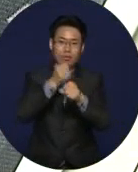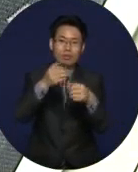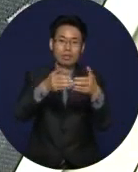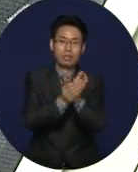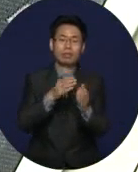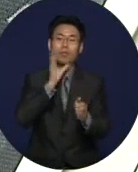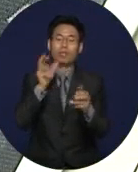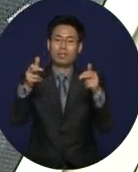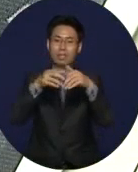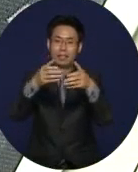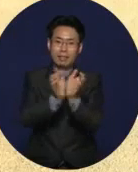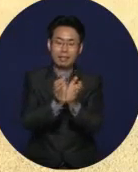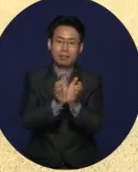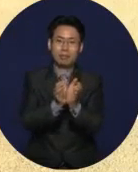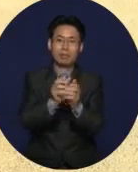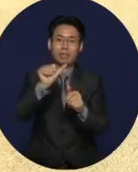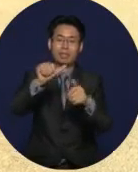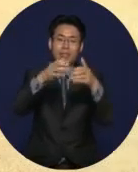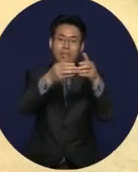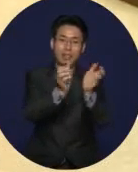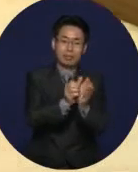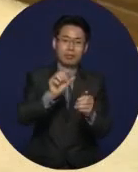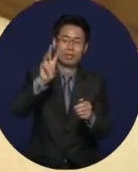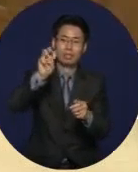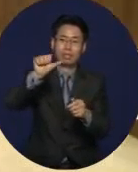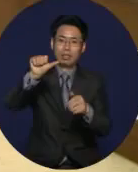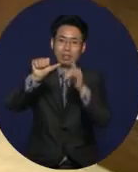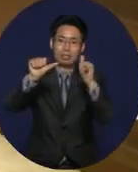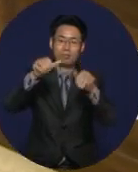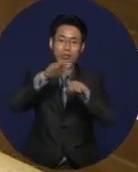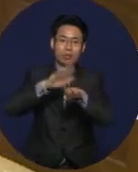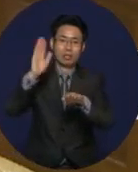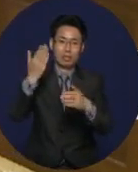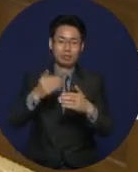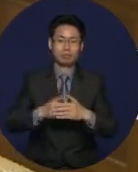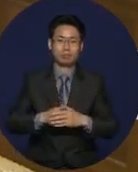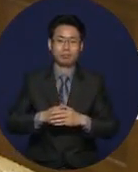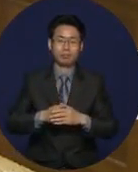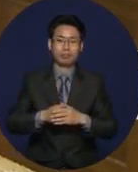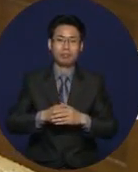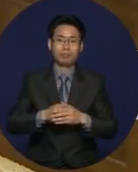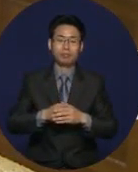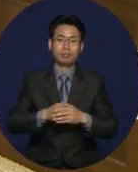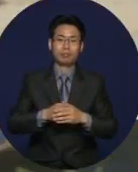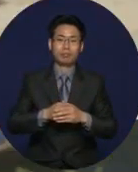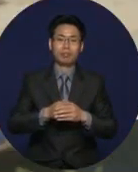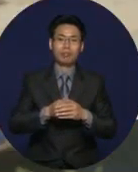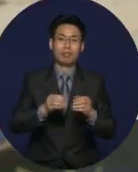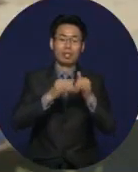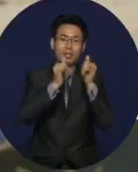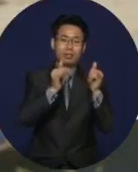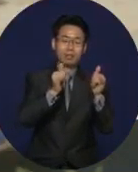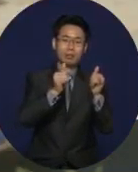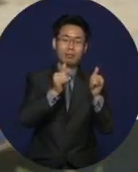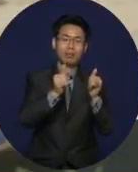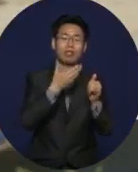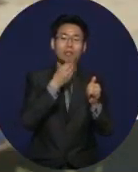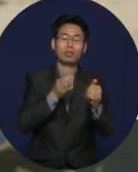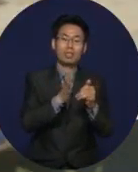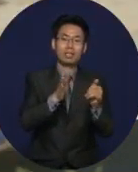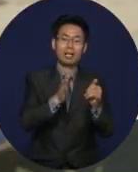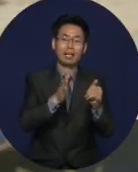일자리창출팀, 노인장애인팀 등 5개 팀 35명으로 구성되어 있으며 특히 민간사회복지사까지